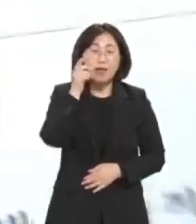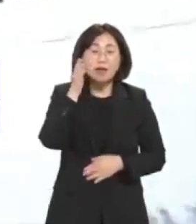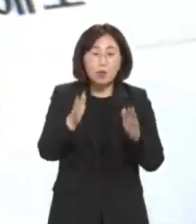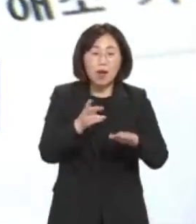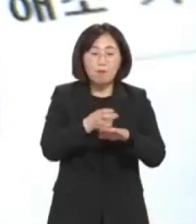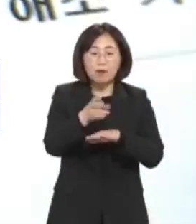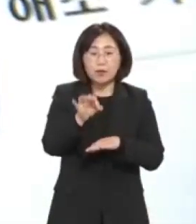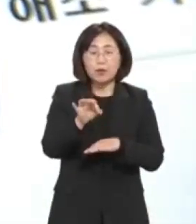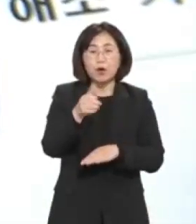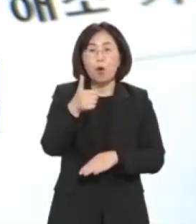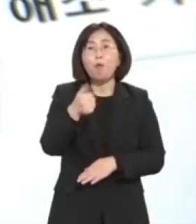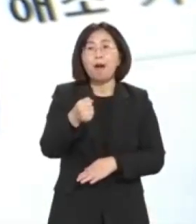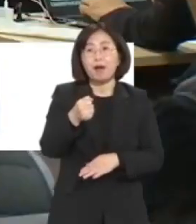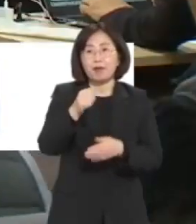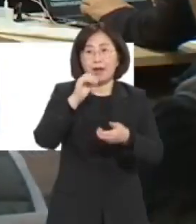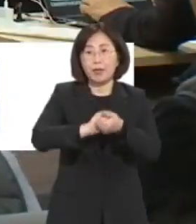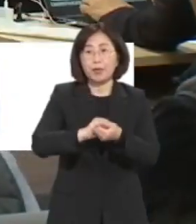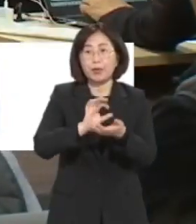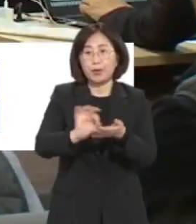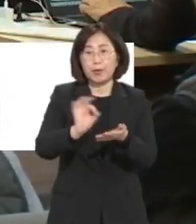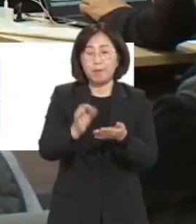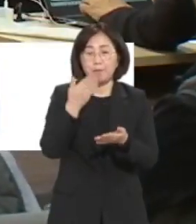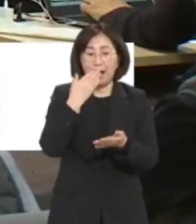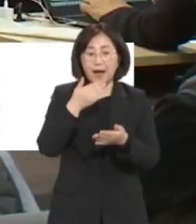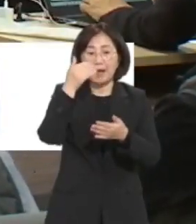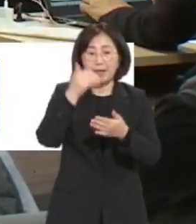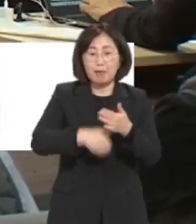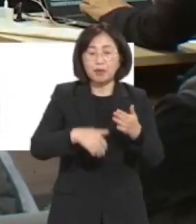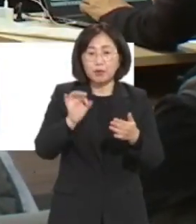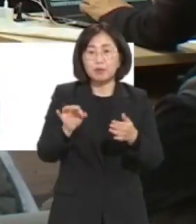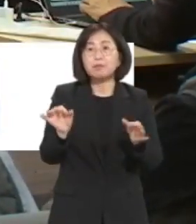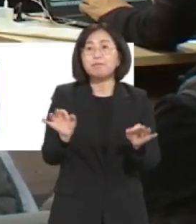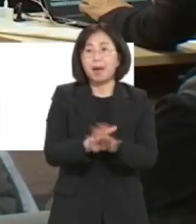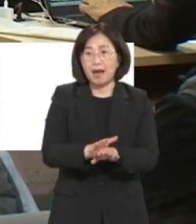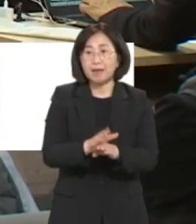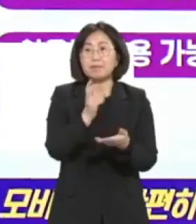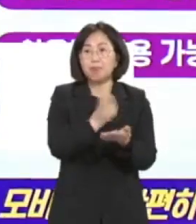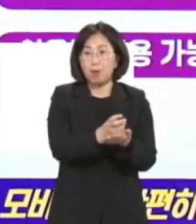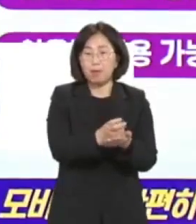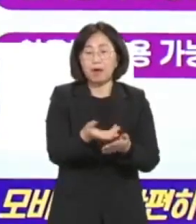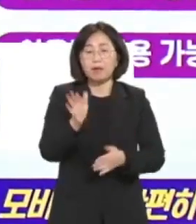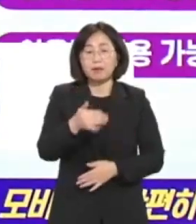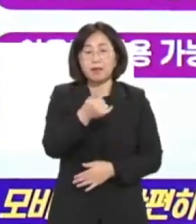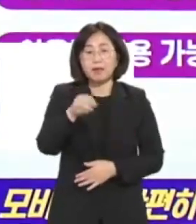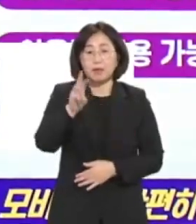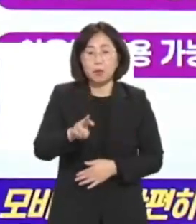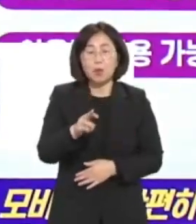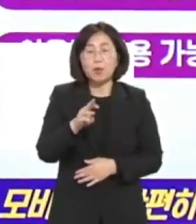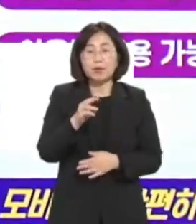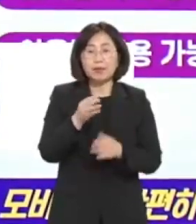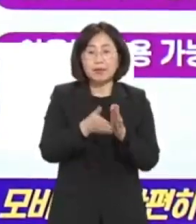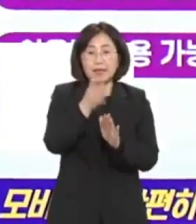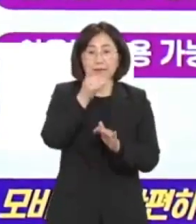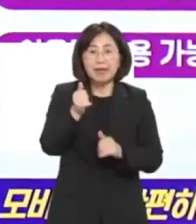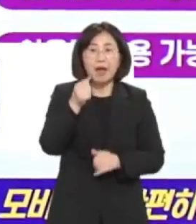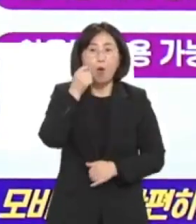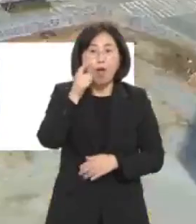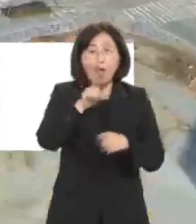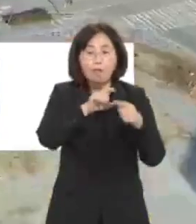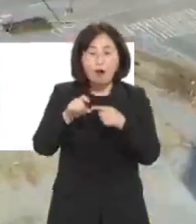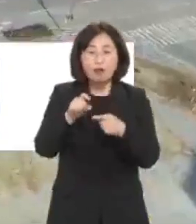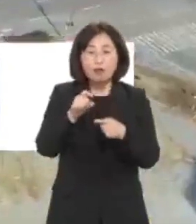원 한도로 대중교통을 이용하고 잔액이 소멸되는 제도지만 세종시민 월평균 버스 이용액은